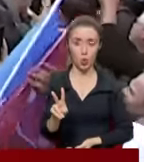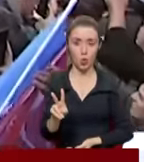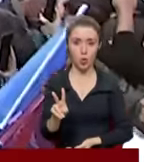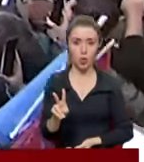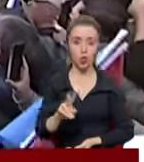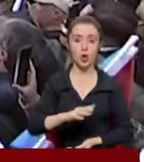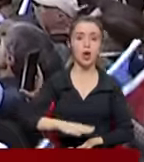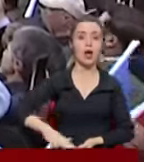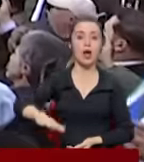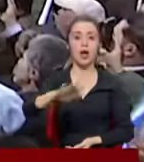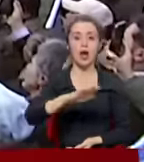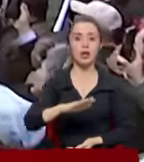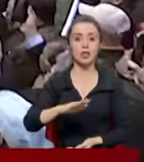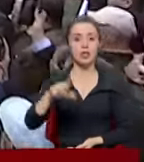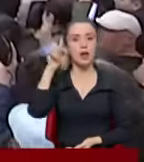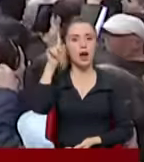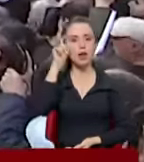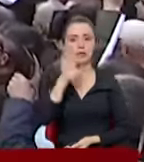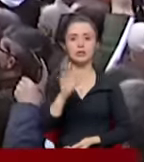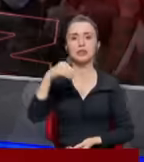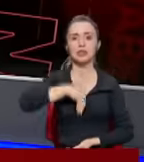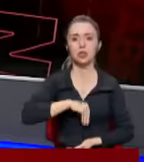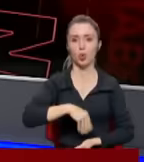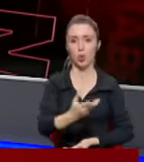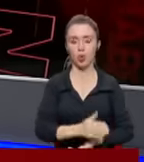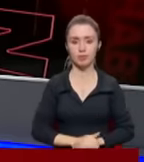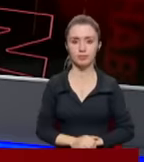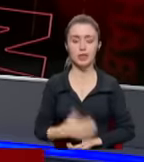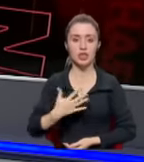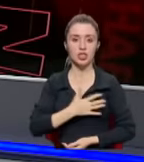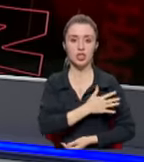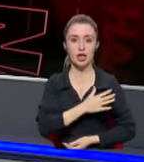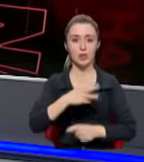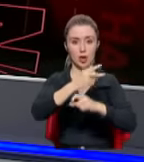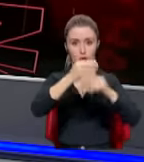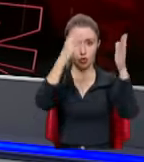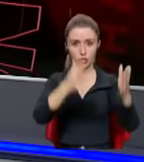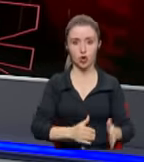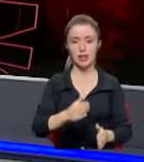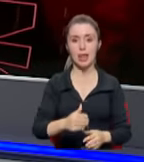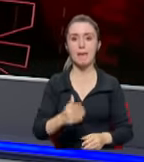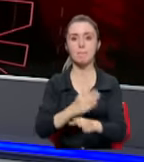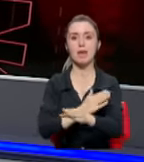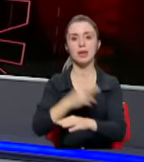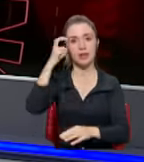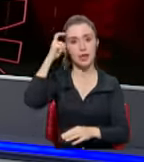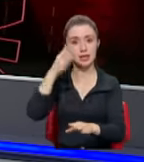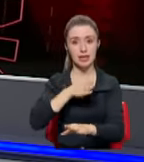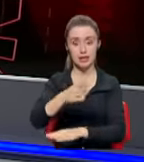alemi sersem sanıyorlar CHP lideri Özgür Özel memleketi